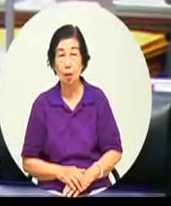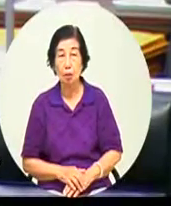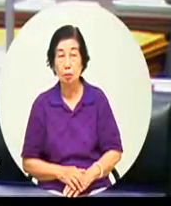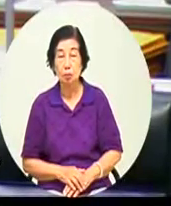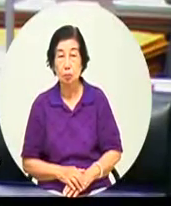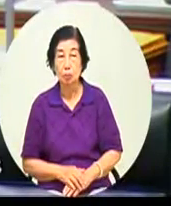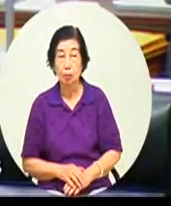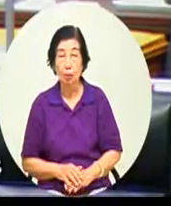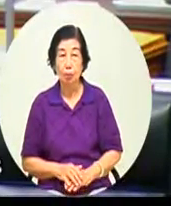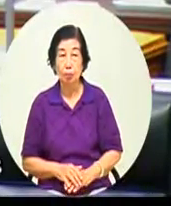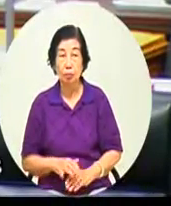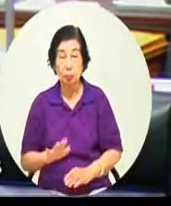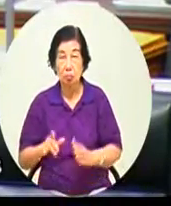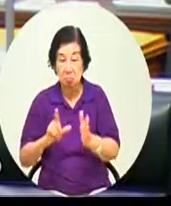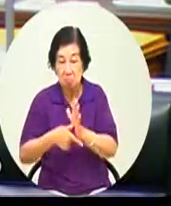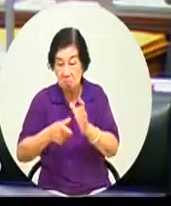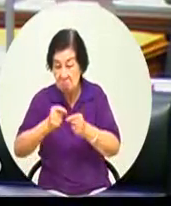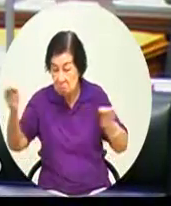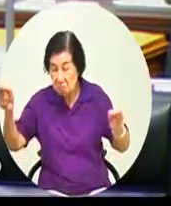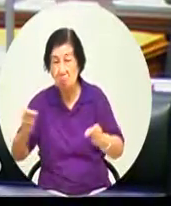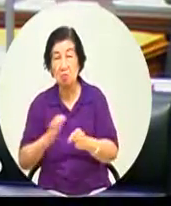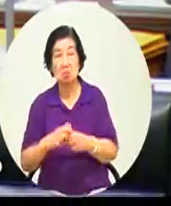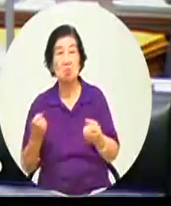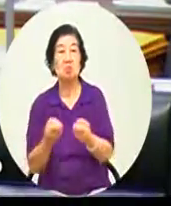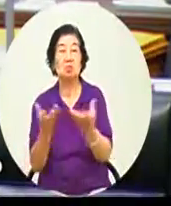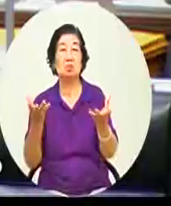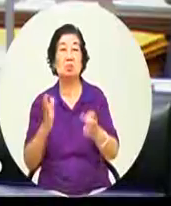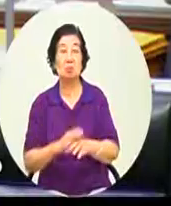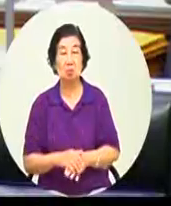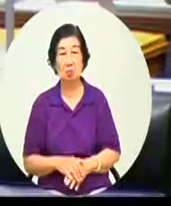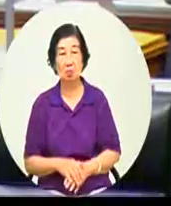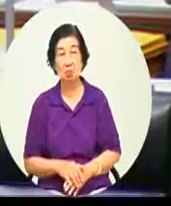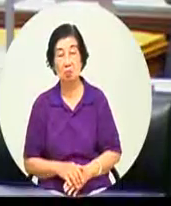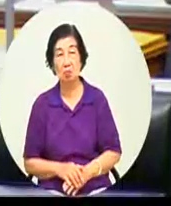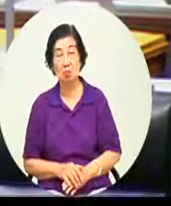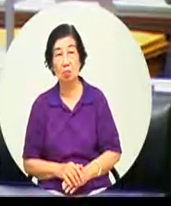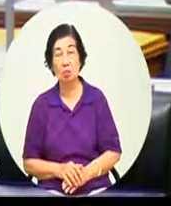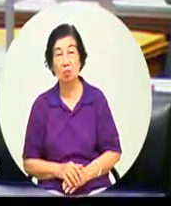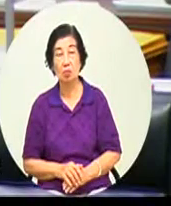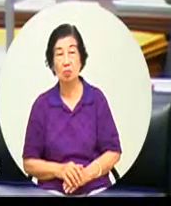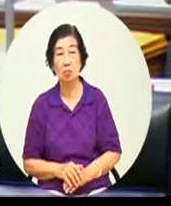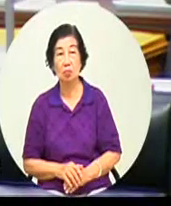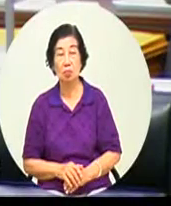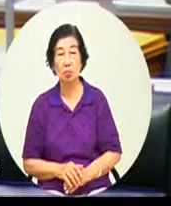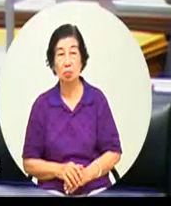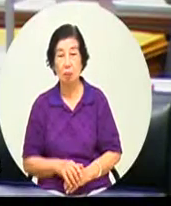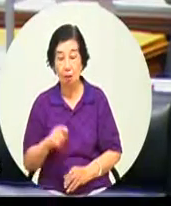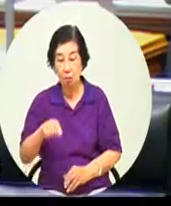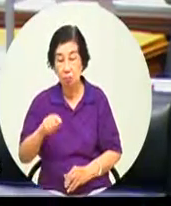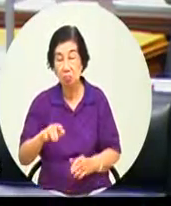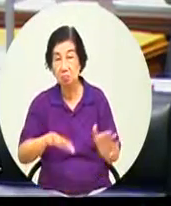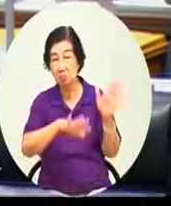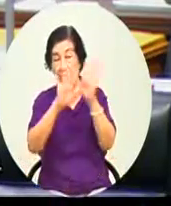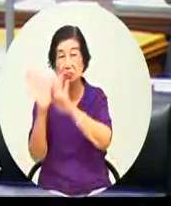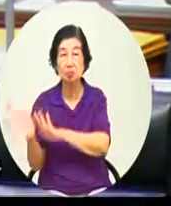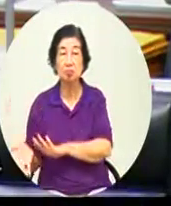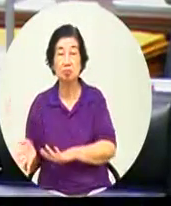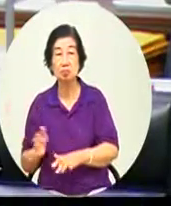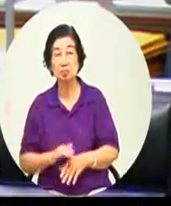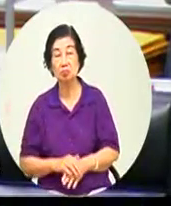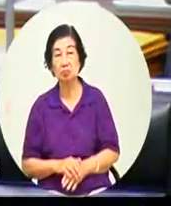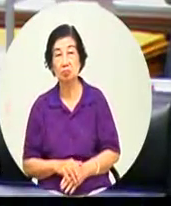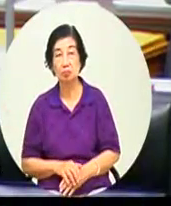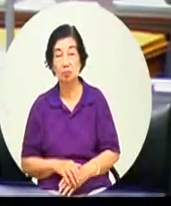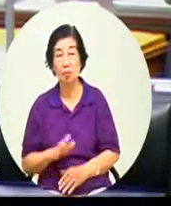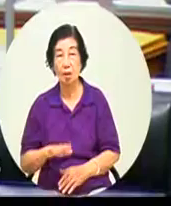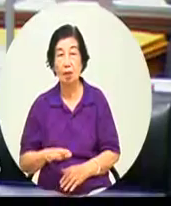这个是已经很久了，局长，已经很久了。所以呢，在这些状况底下，其实很多的